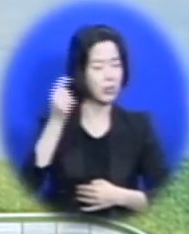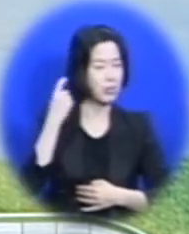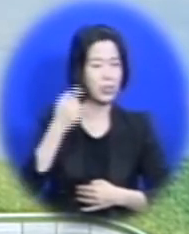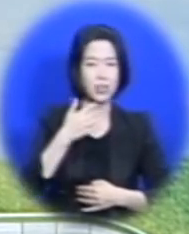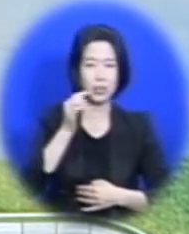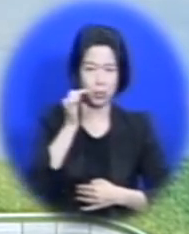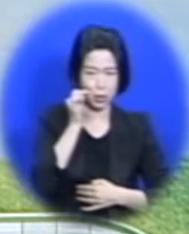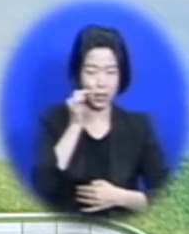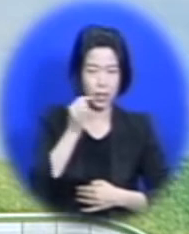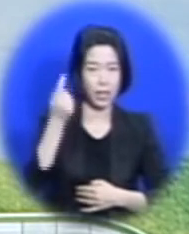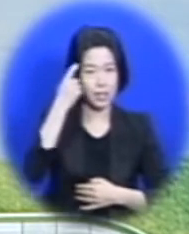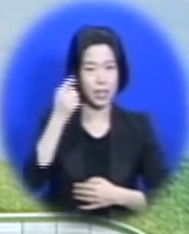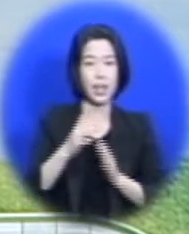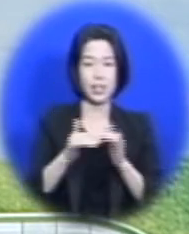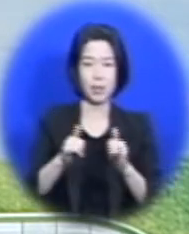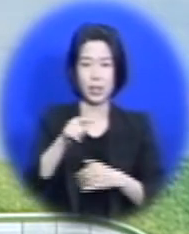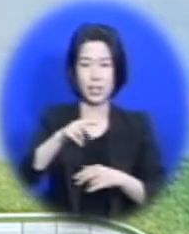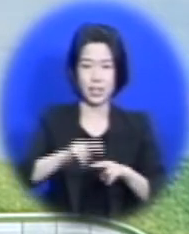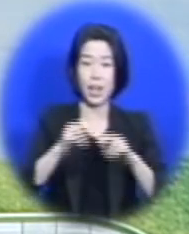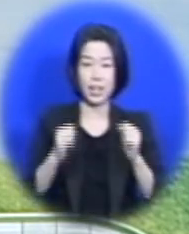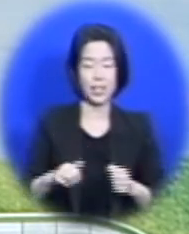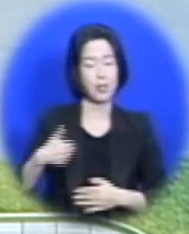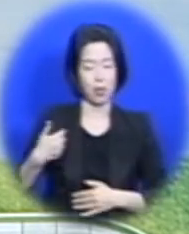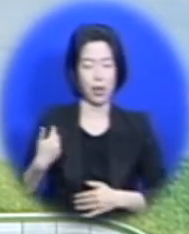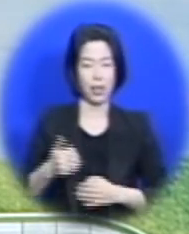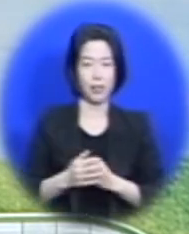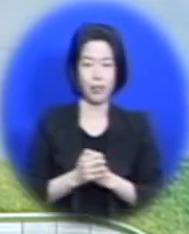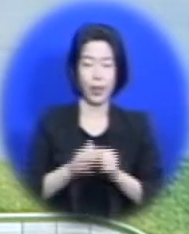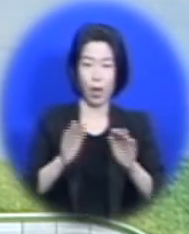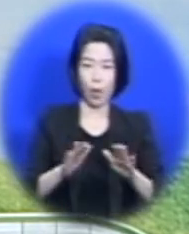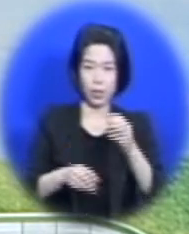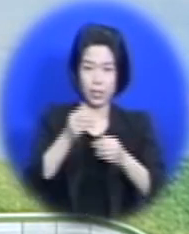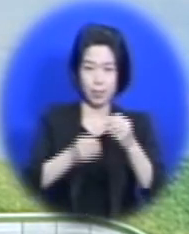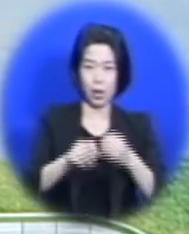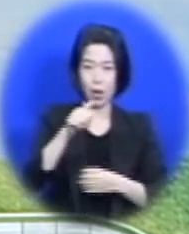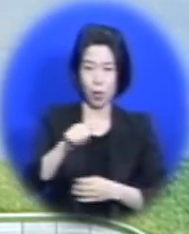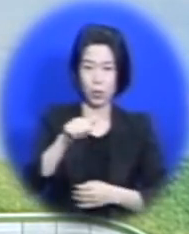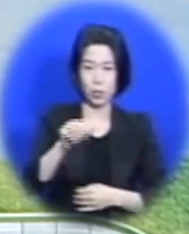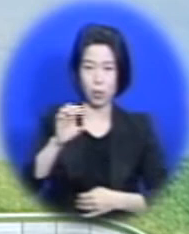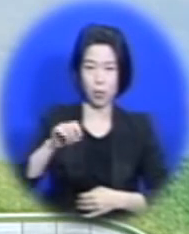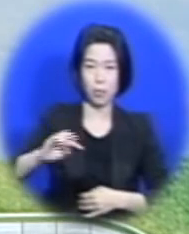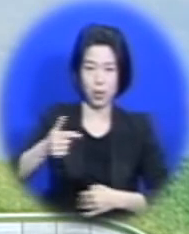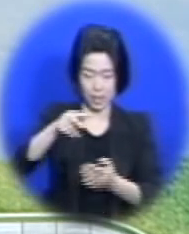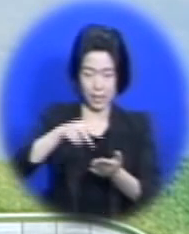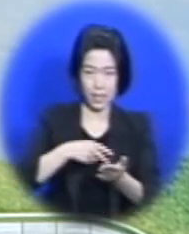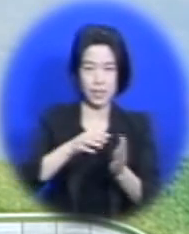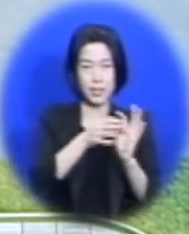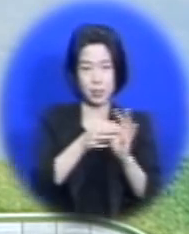못했다 생각하시는 분들도 이 자리에 계실지 모르겠습니다. 오늘 시편 55편을